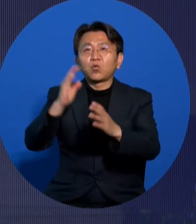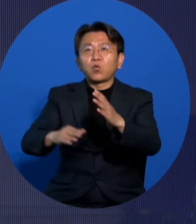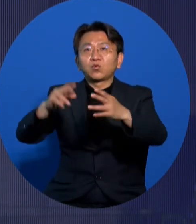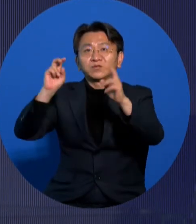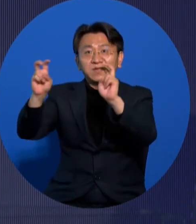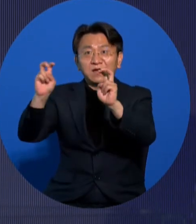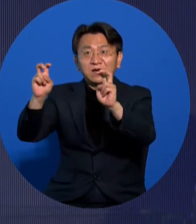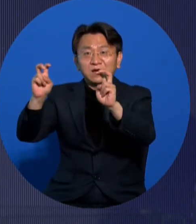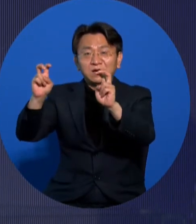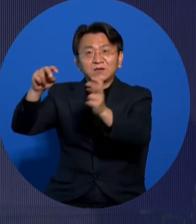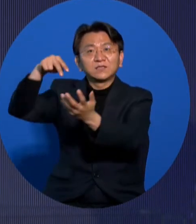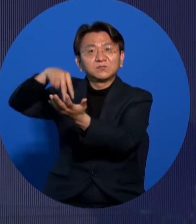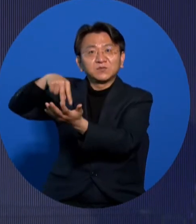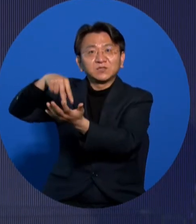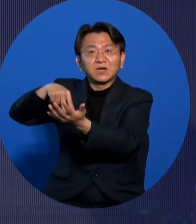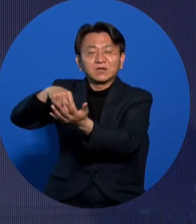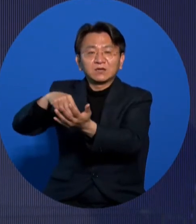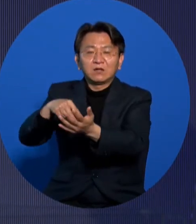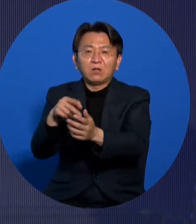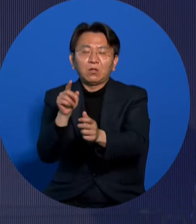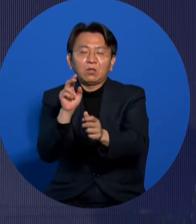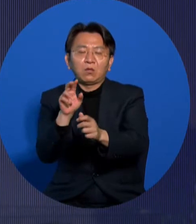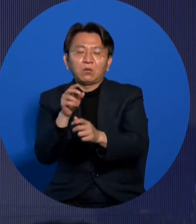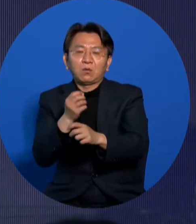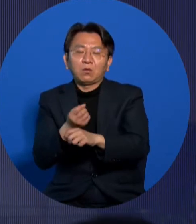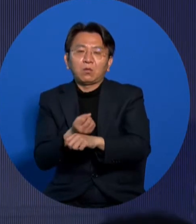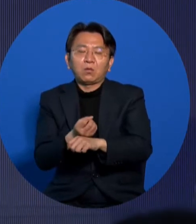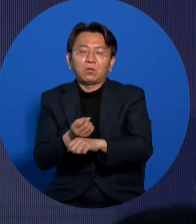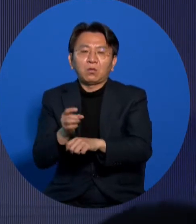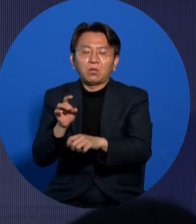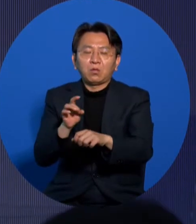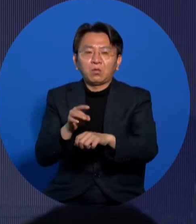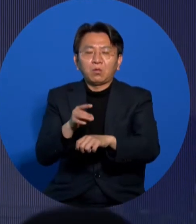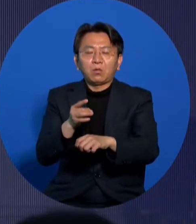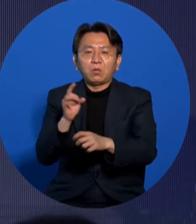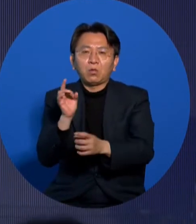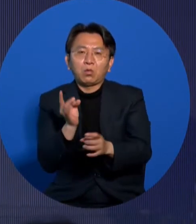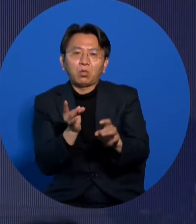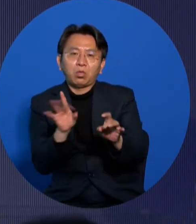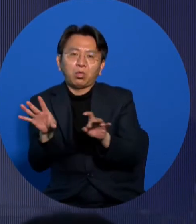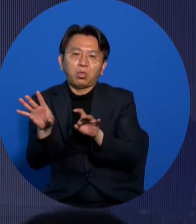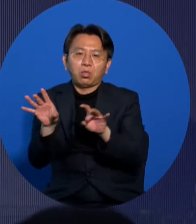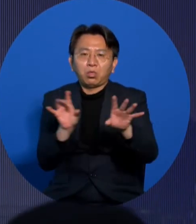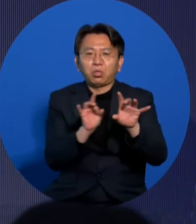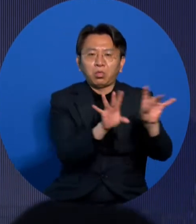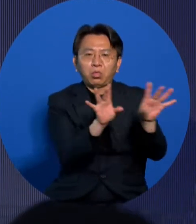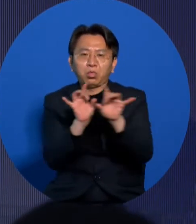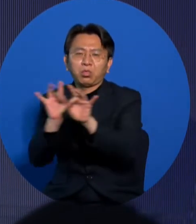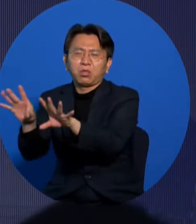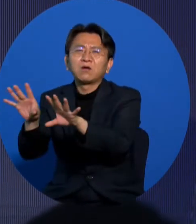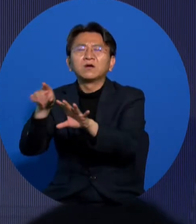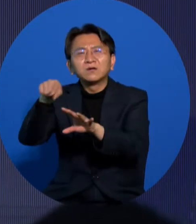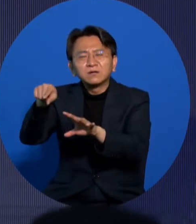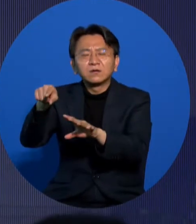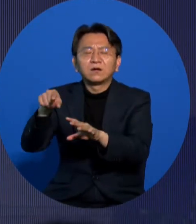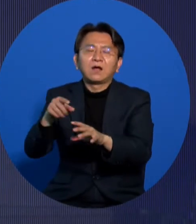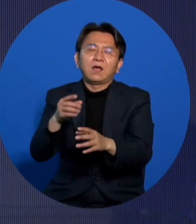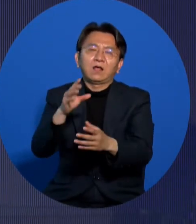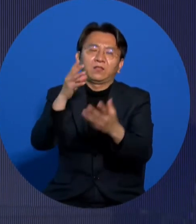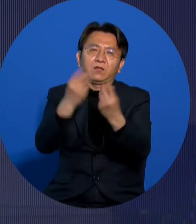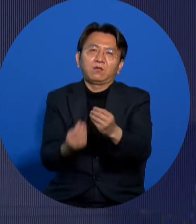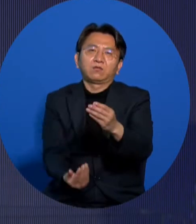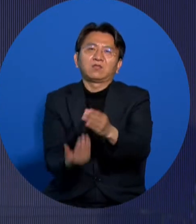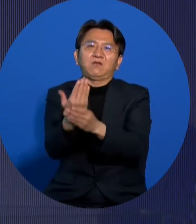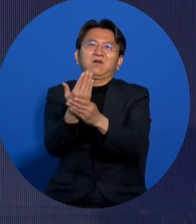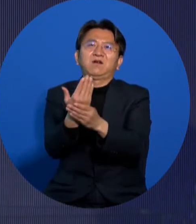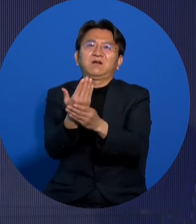일반 시민들과 갈라치게 하는 그런 어마어마한 업무를 꾸미고 있는 내용들이 나왔기 때문에